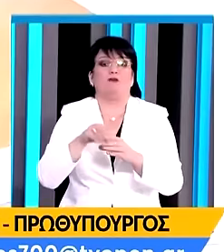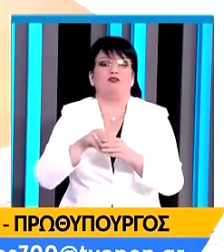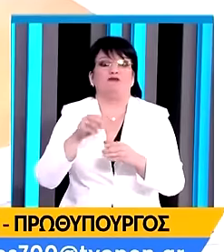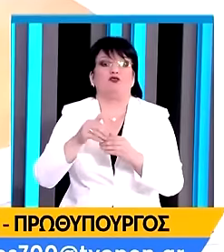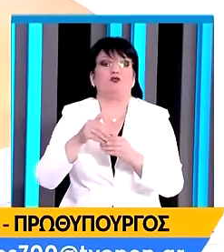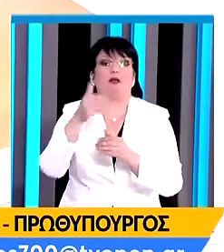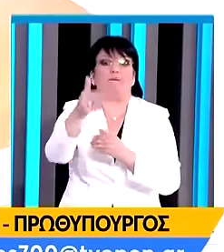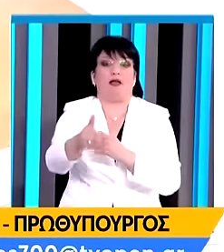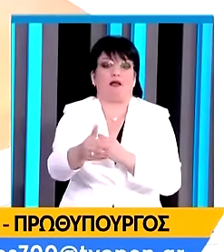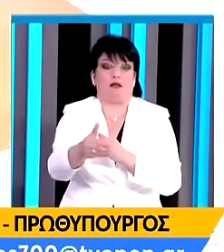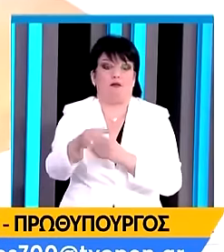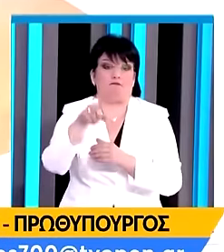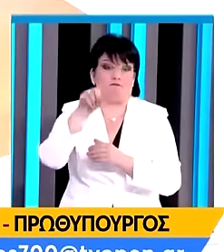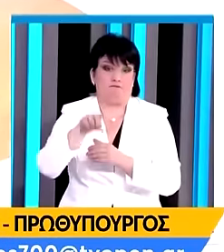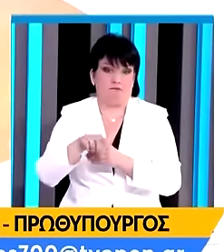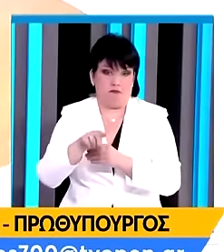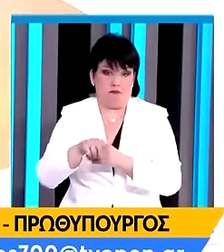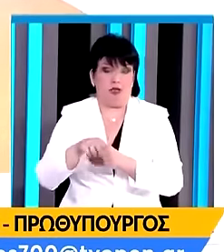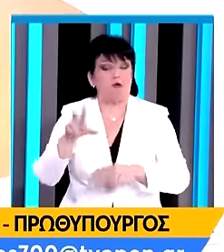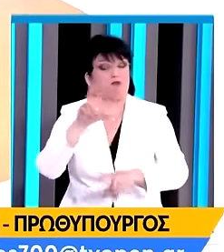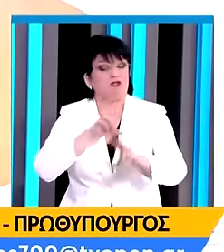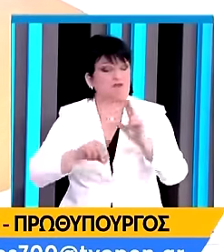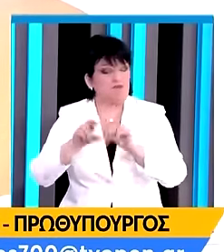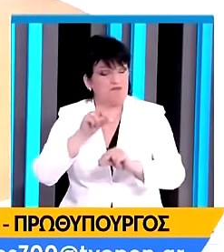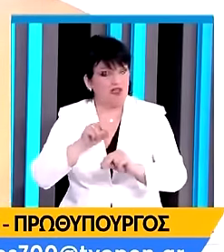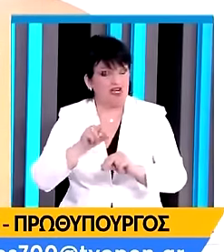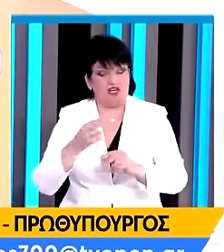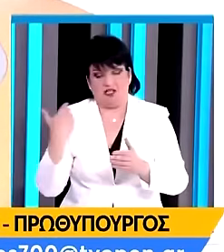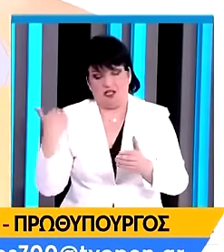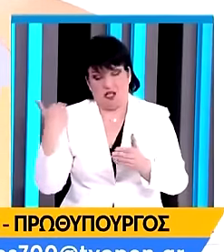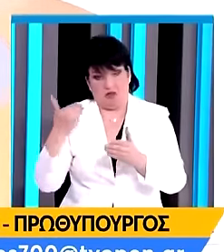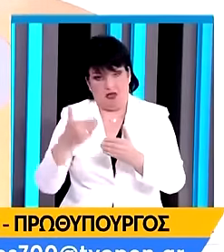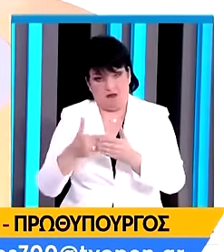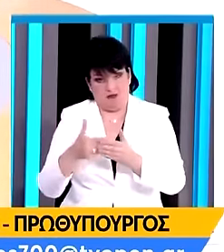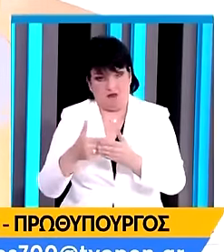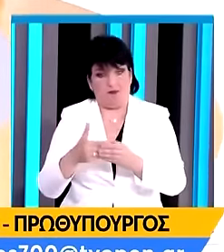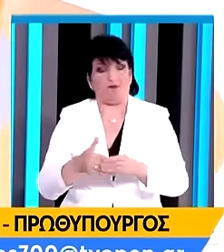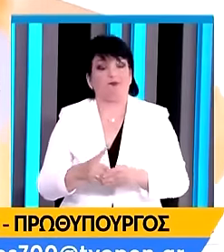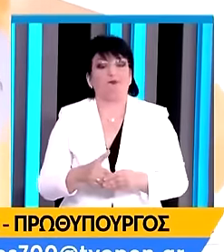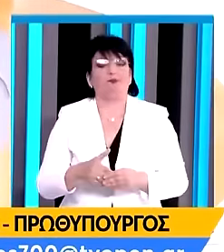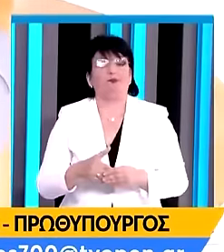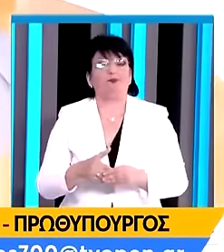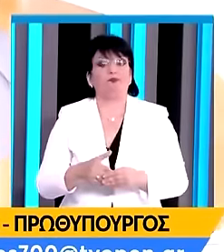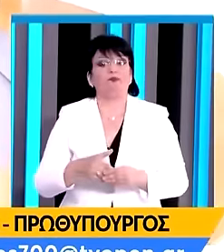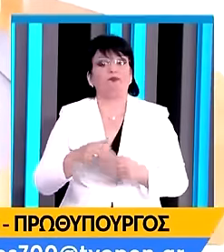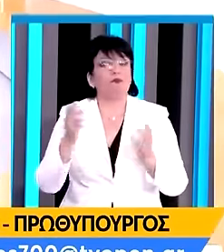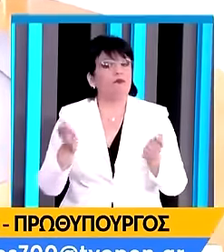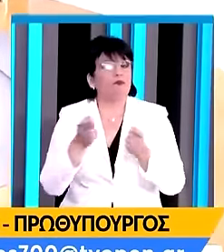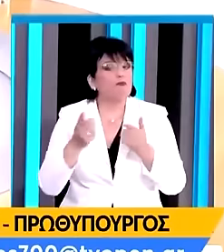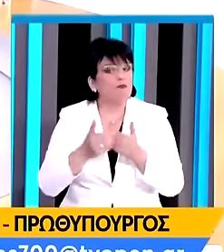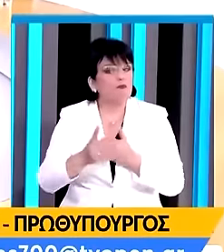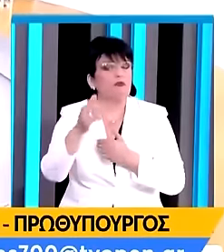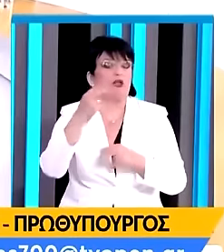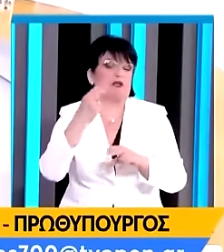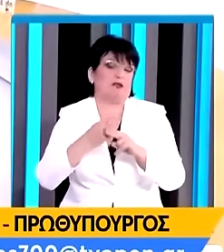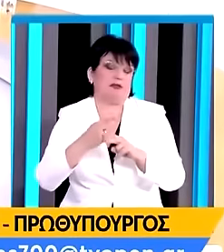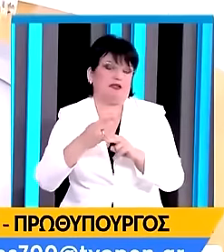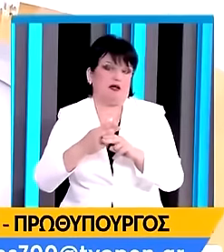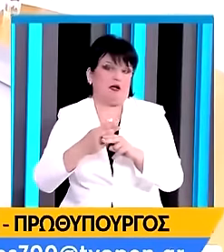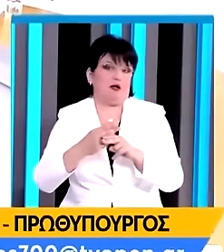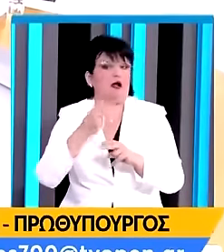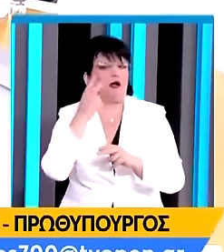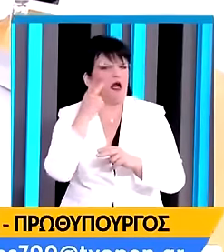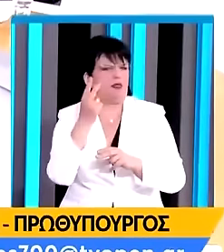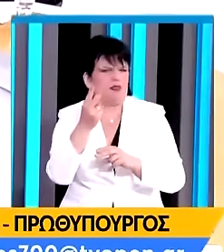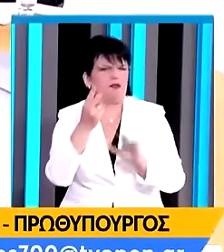μέρα. Και γιατί αυτά τα οποία έχουν συμβεί στην Ευρώπη τα τελευταία 5 χρόνια ήταν πολύ σημαντικά. Και αυτά που θα συμβούν θα είναι ακόμα πιο σημαντικά. Ναι, για δείτε λίγο το